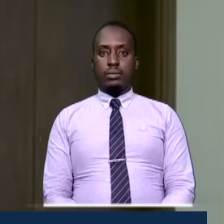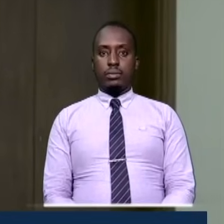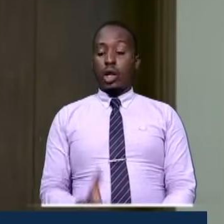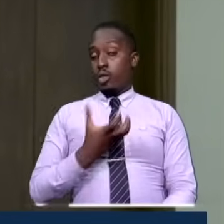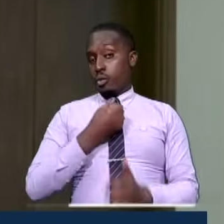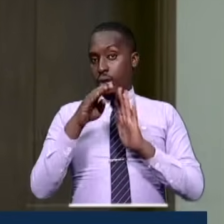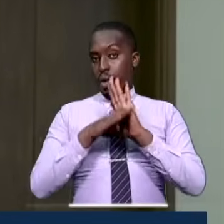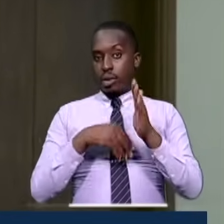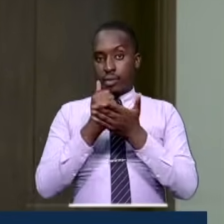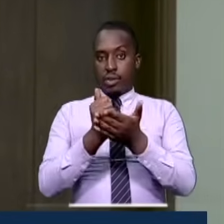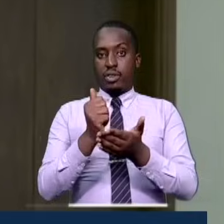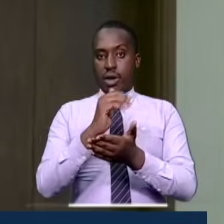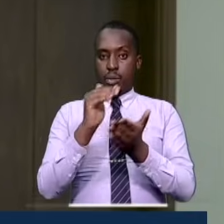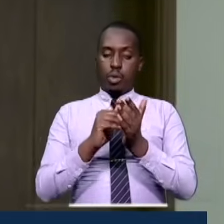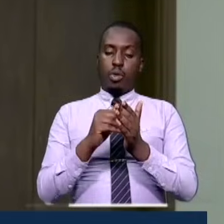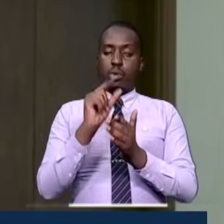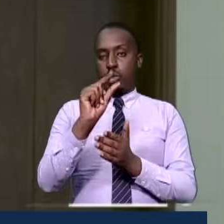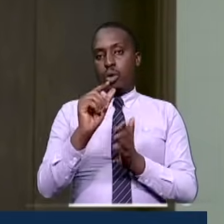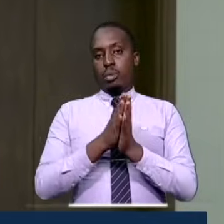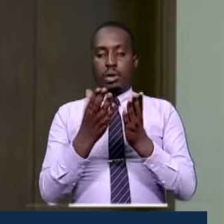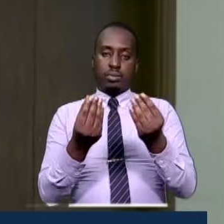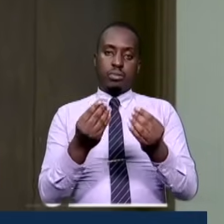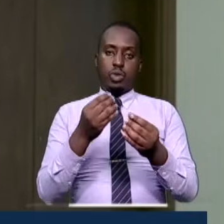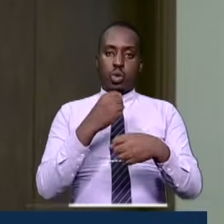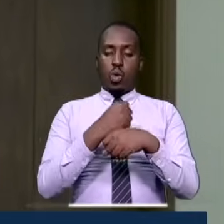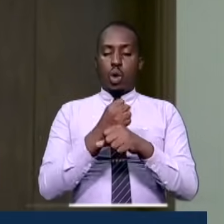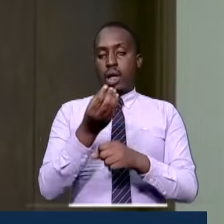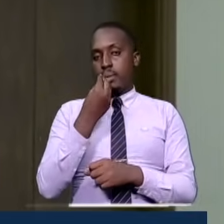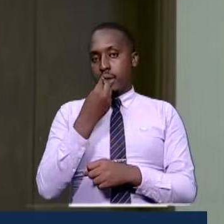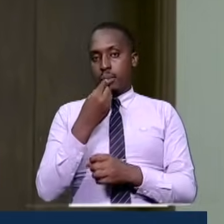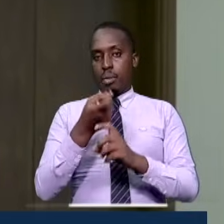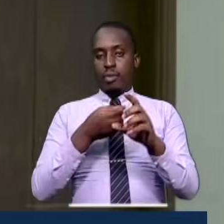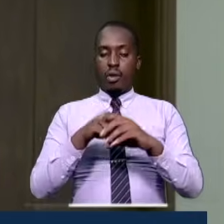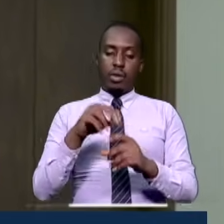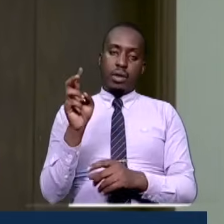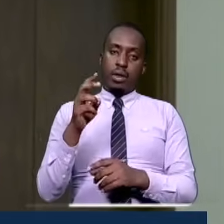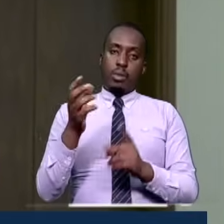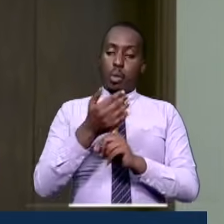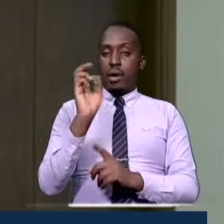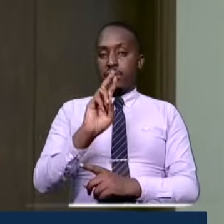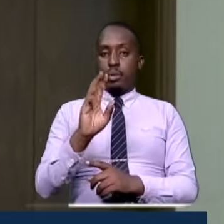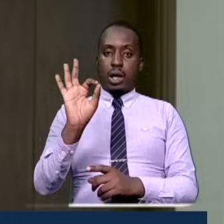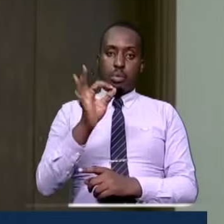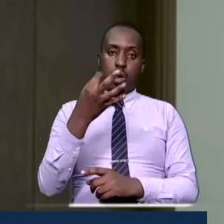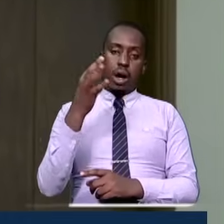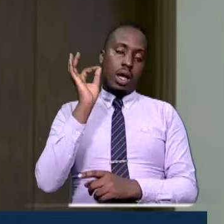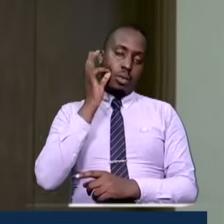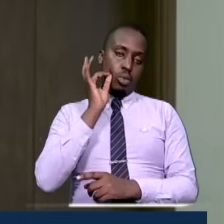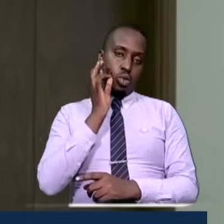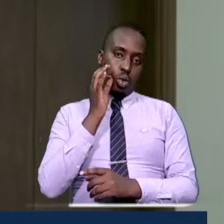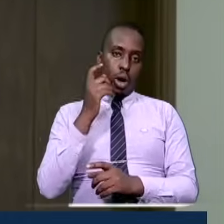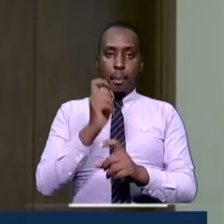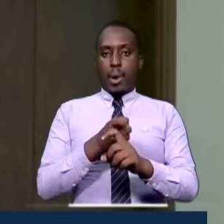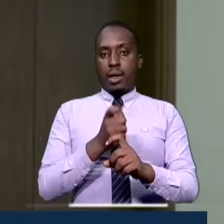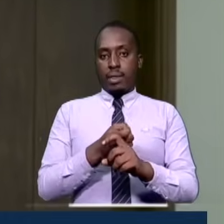Dufite gahunda ifasha ibigo bito n'ibiciriritse bitunganya ibiribwa bikungahaye ku ntungamubiri nk'imboga, imbuto,